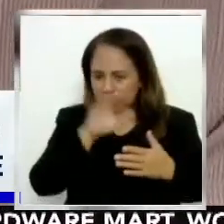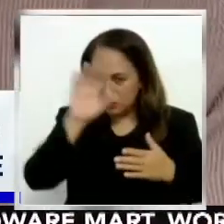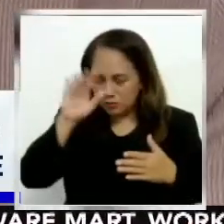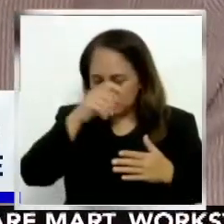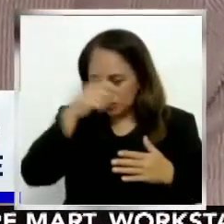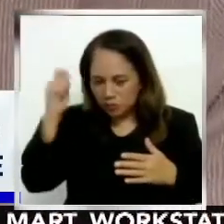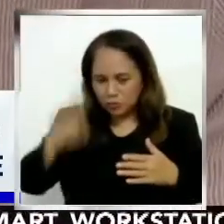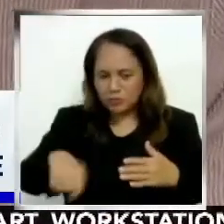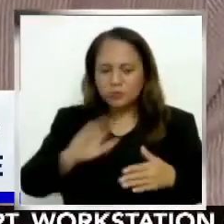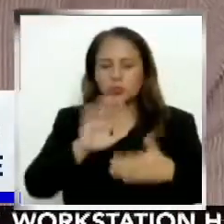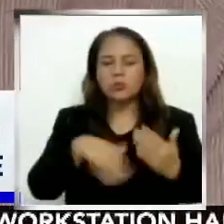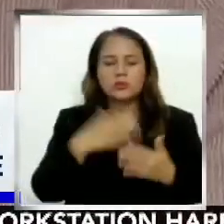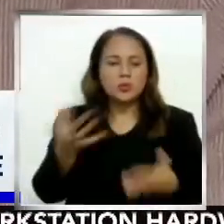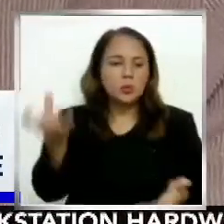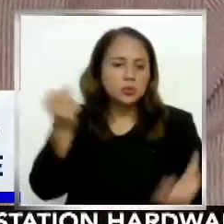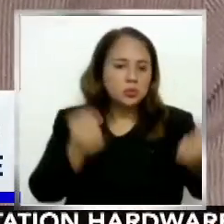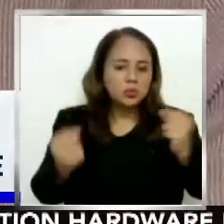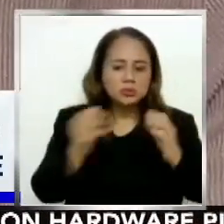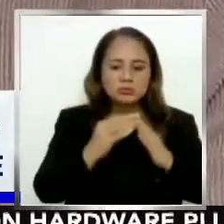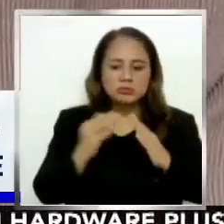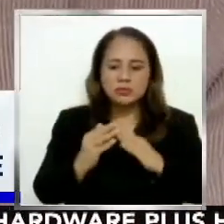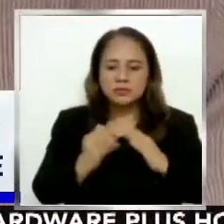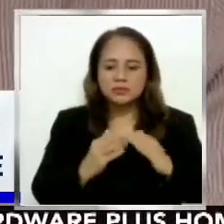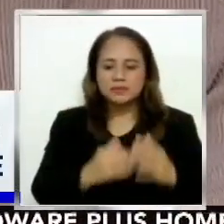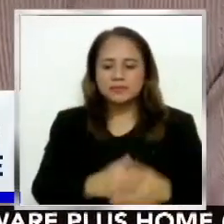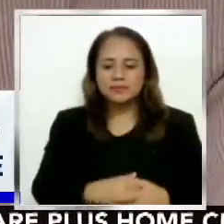kanya-kanyang tahanan, ganun.